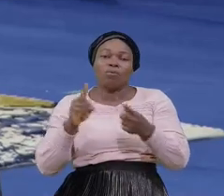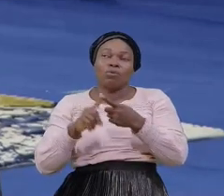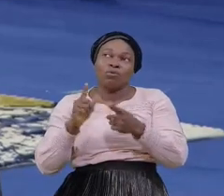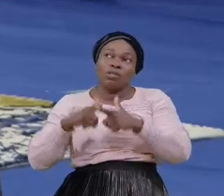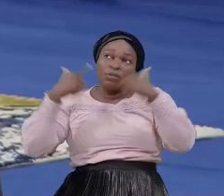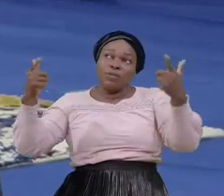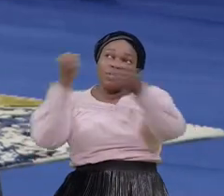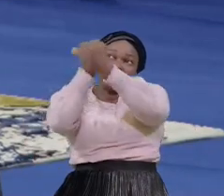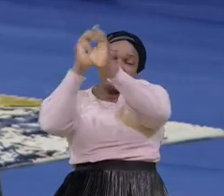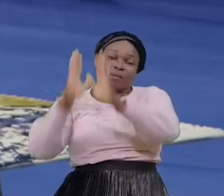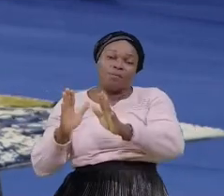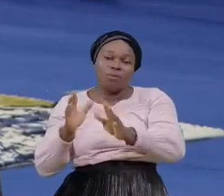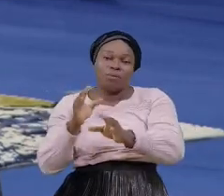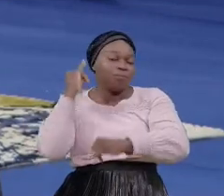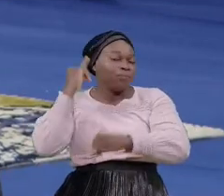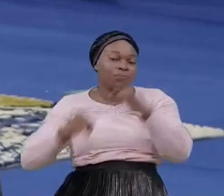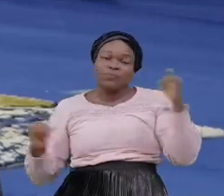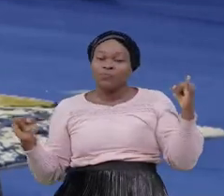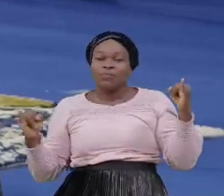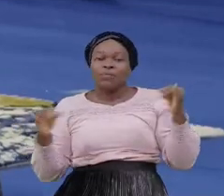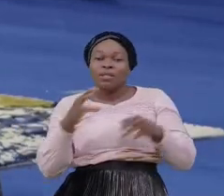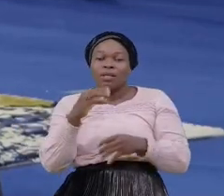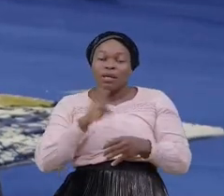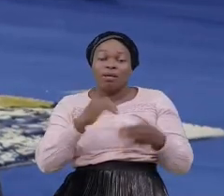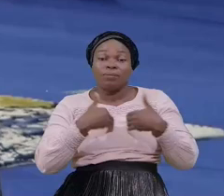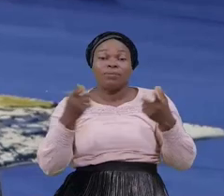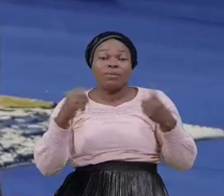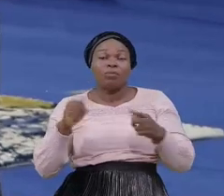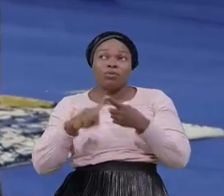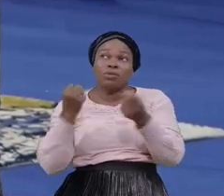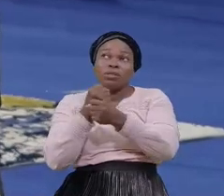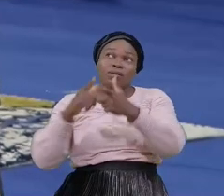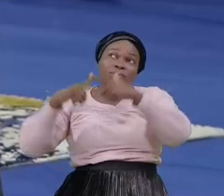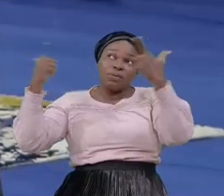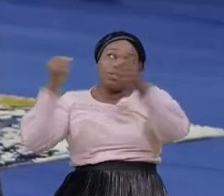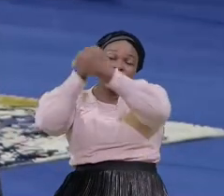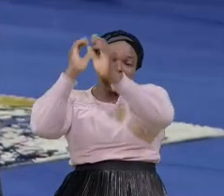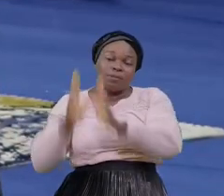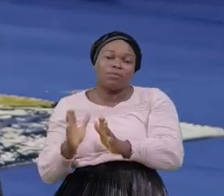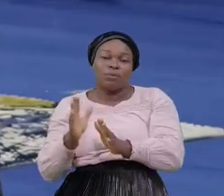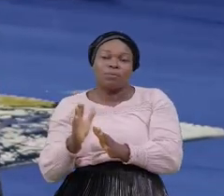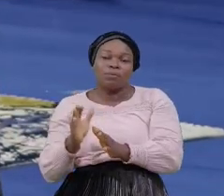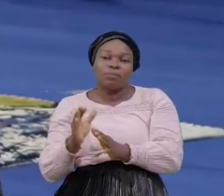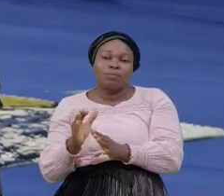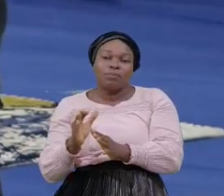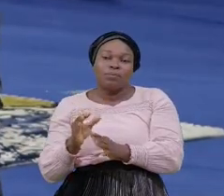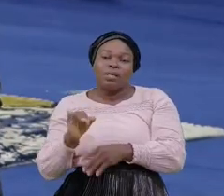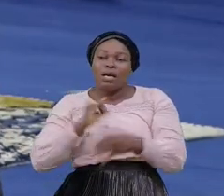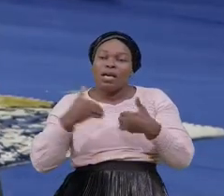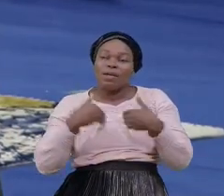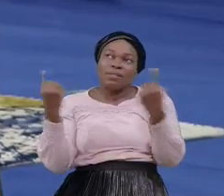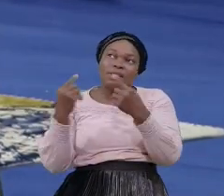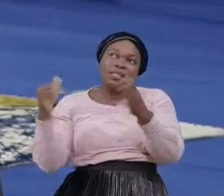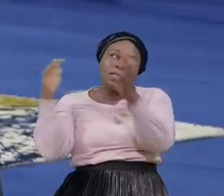grand sauveur. C'est fini, c'est ça, c'est ça. Je suis venu au grand sauveur. Oui, j'ai péché contre